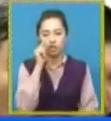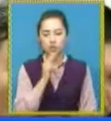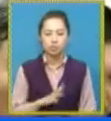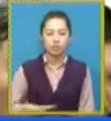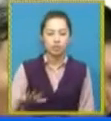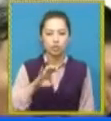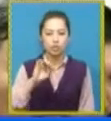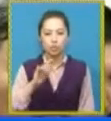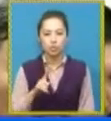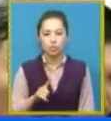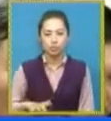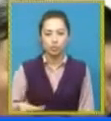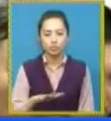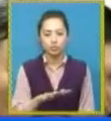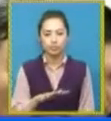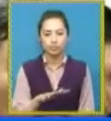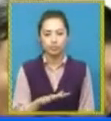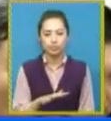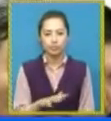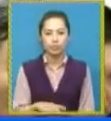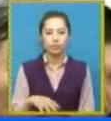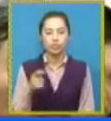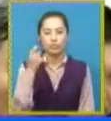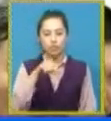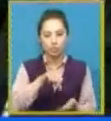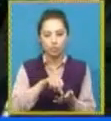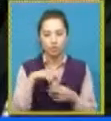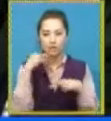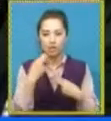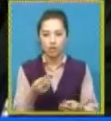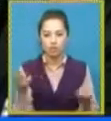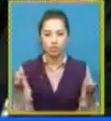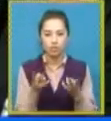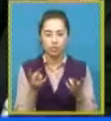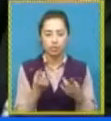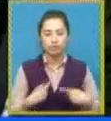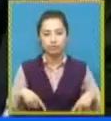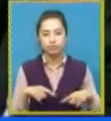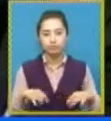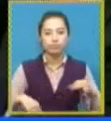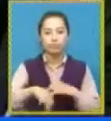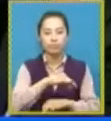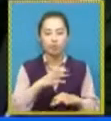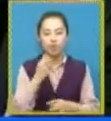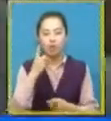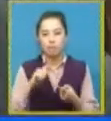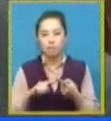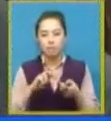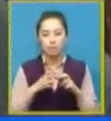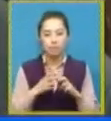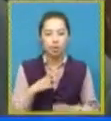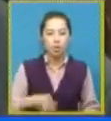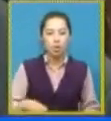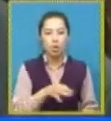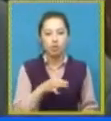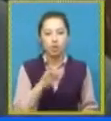олар барлық жерде бірдей төленетін болды. Оның ішінде ауған соғысын ардагерлері. Жиын барысында сессия қарауына тағы бір мәселе жол тартты.